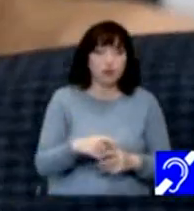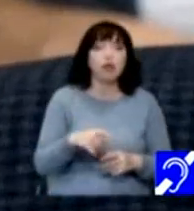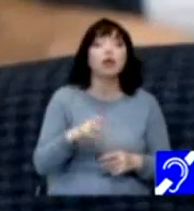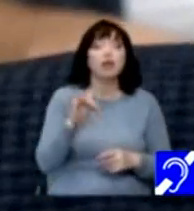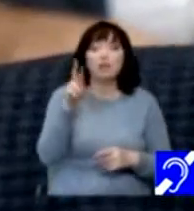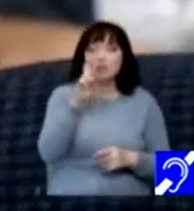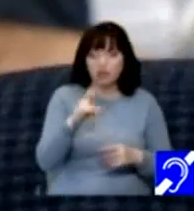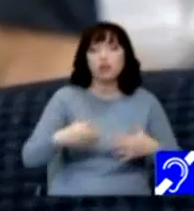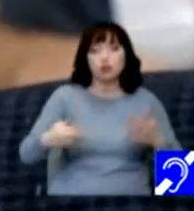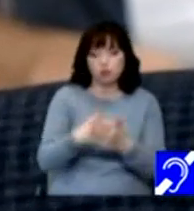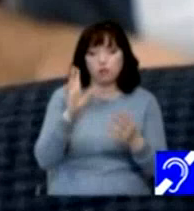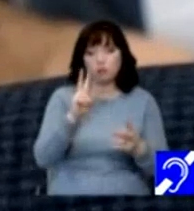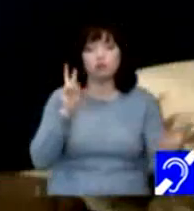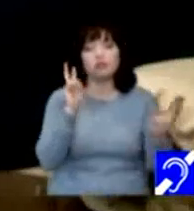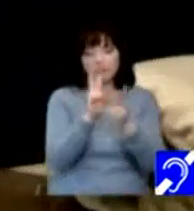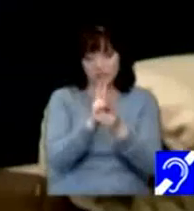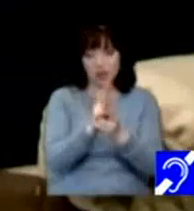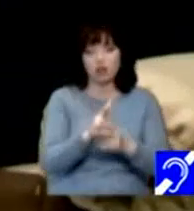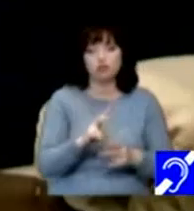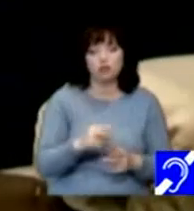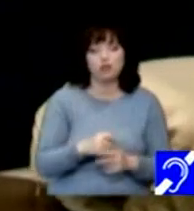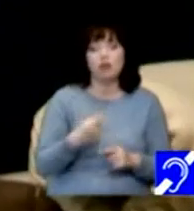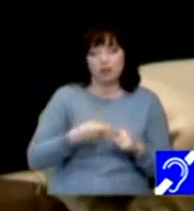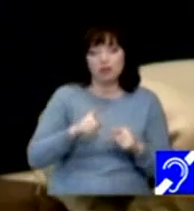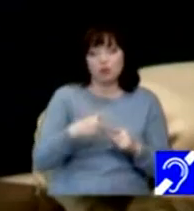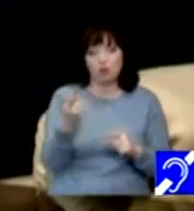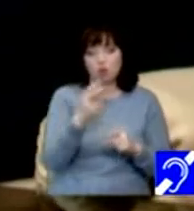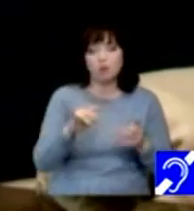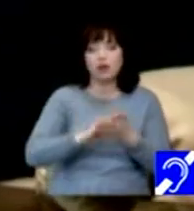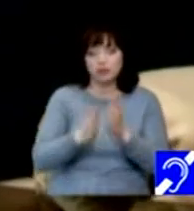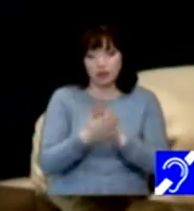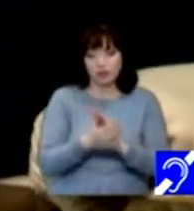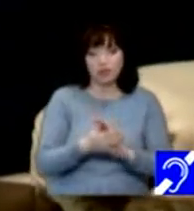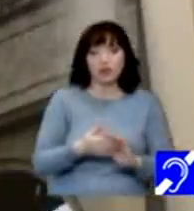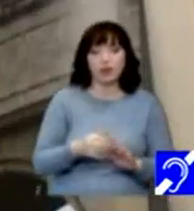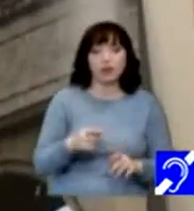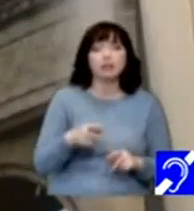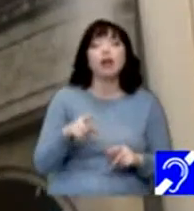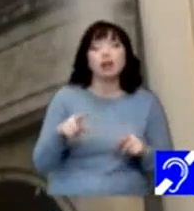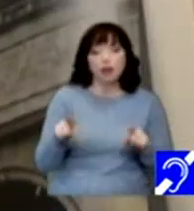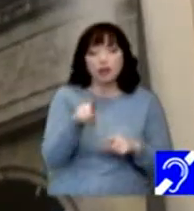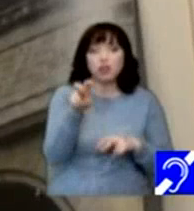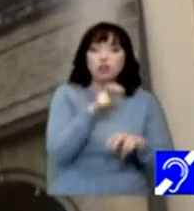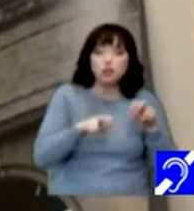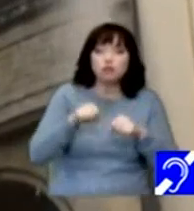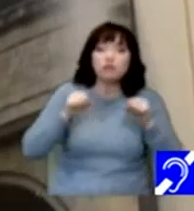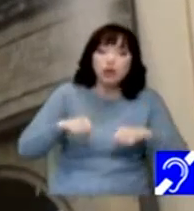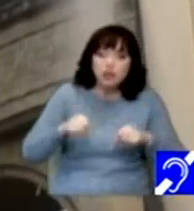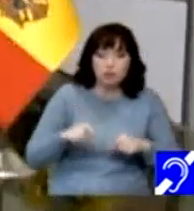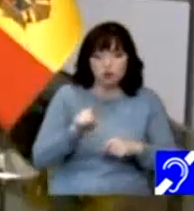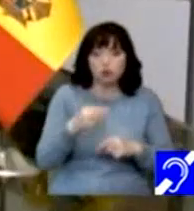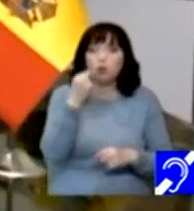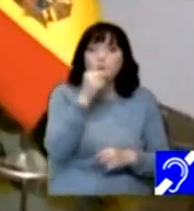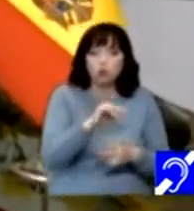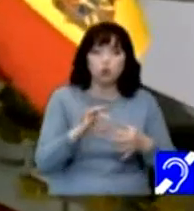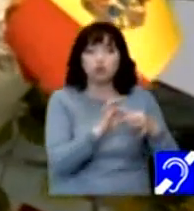în ianuarie, potrivit unui comunicat de presă emis de Ministerul Român al Agriculturii. Cele două țări caută modalități de